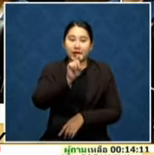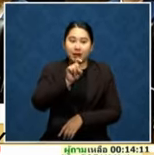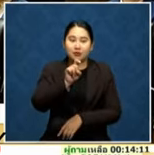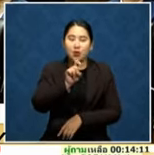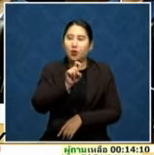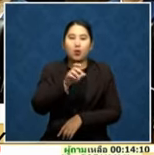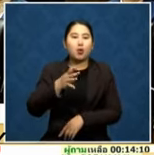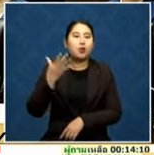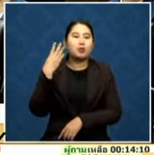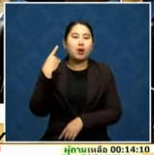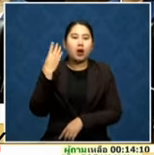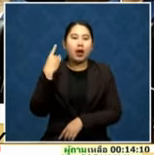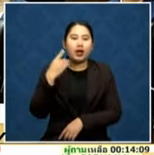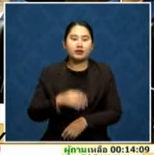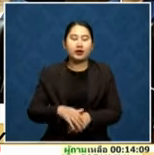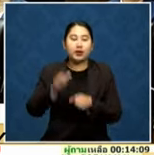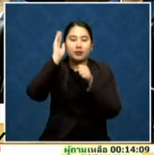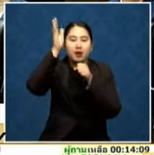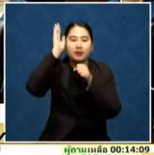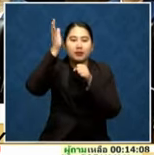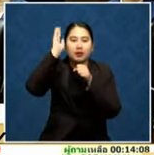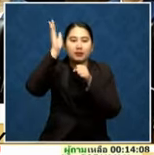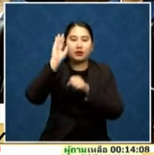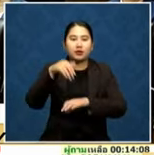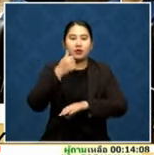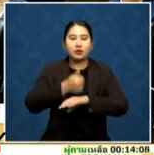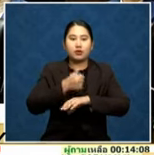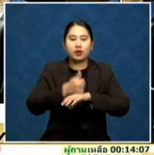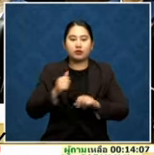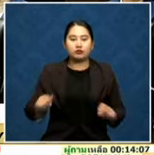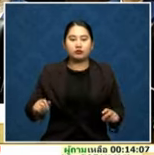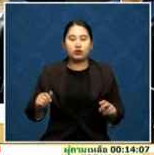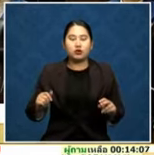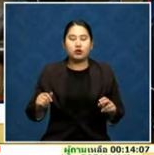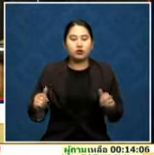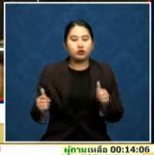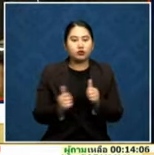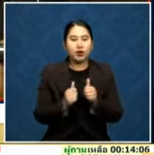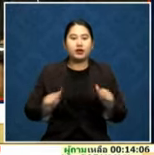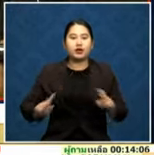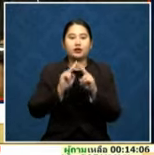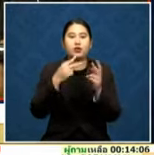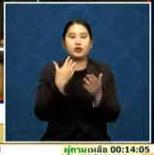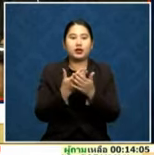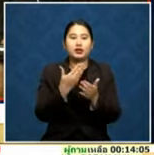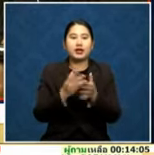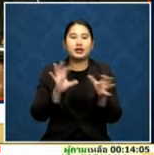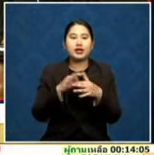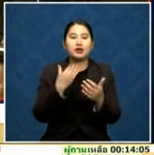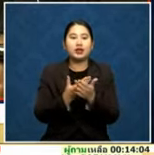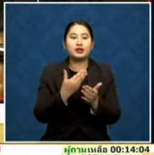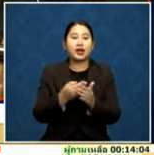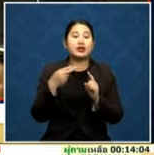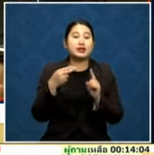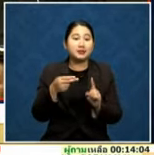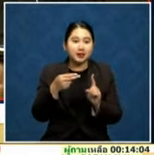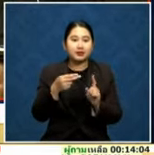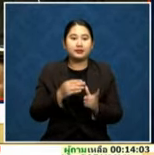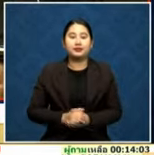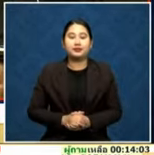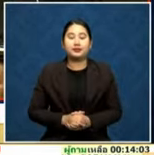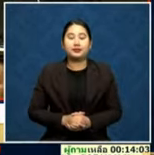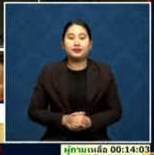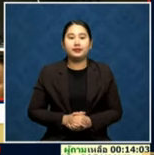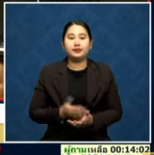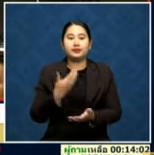กสำหบเมื่วานนี้ค่ะที่มีการแทลงของรัฐมนตรีช่วาการกสูงการคลังเรื่องเกี่ยวกับ Digital Wallet ค่ะ